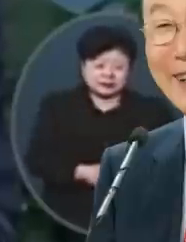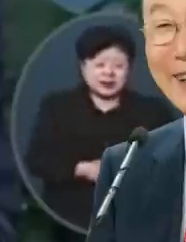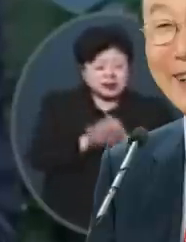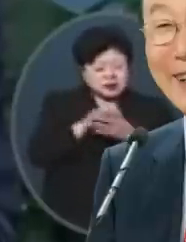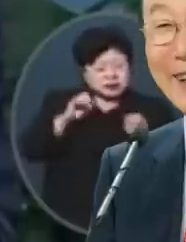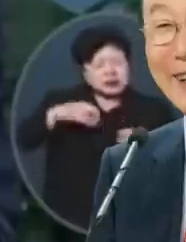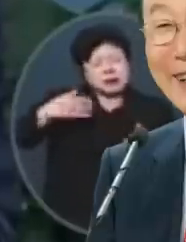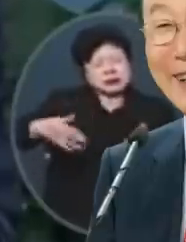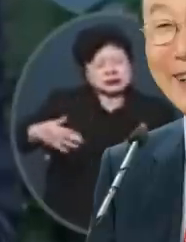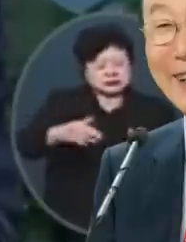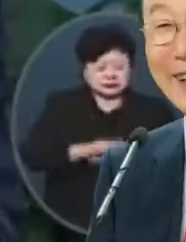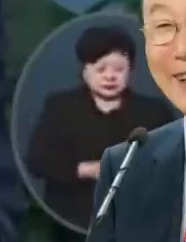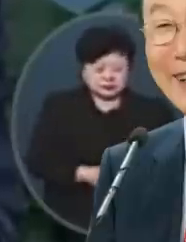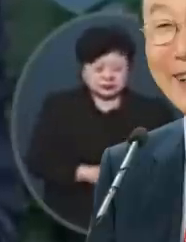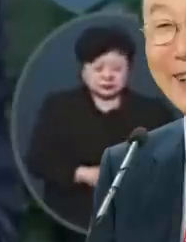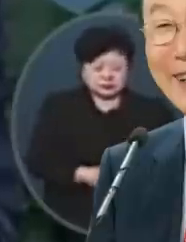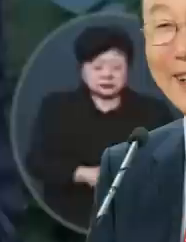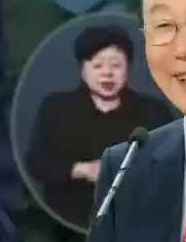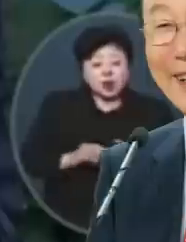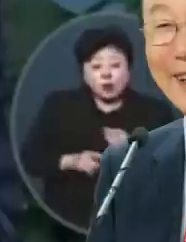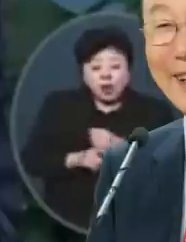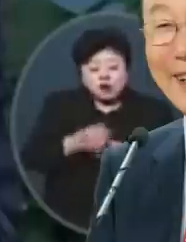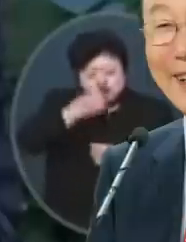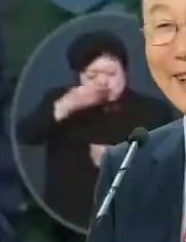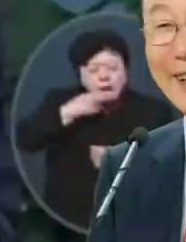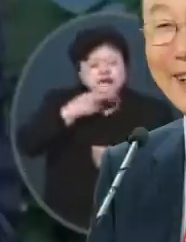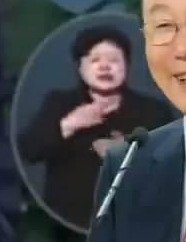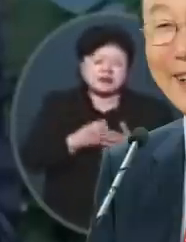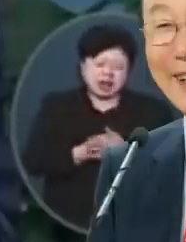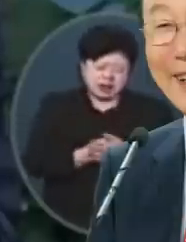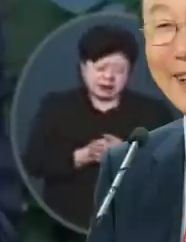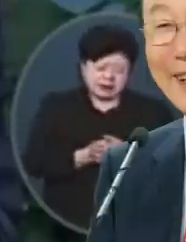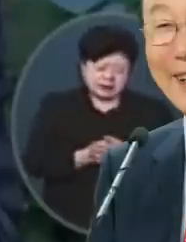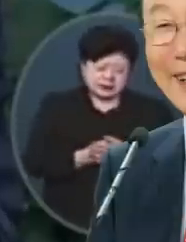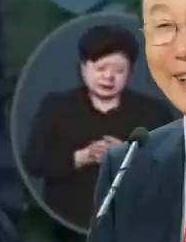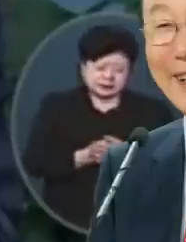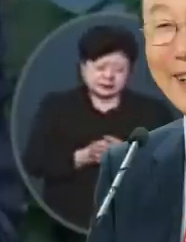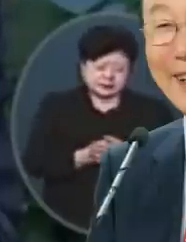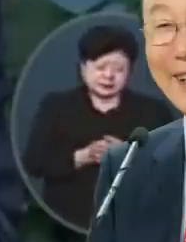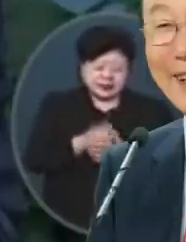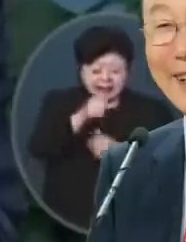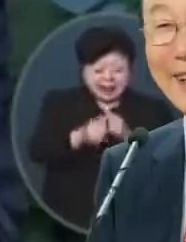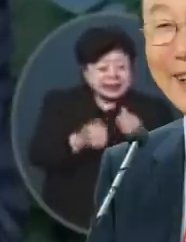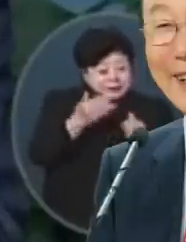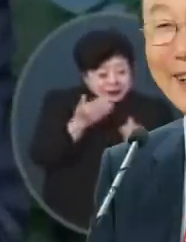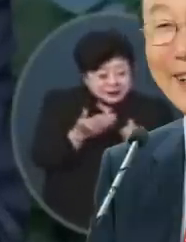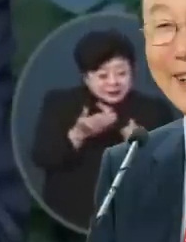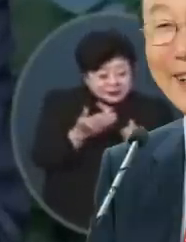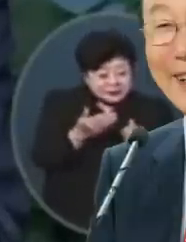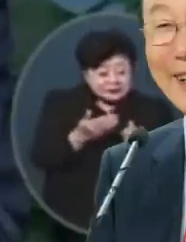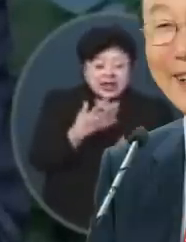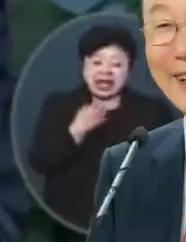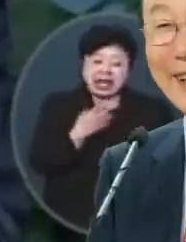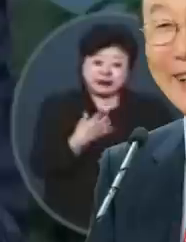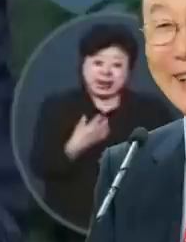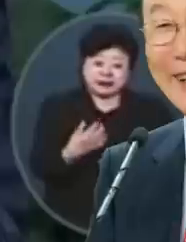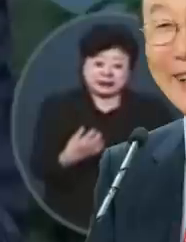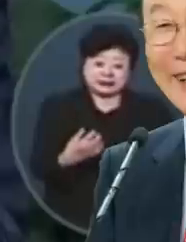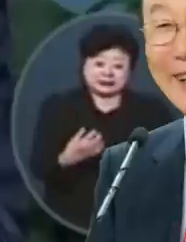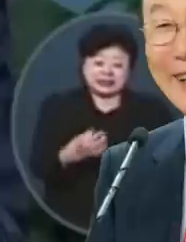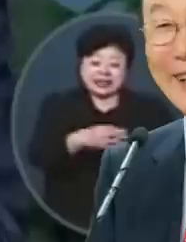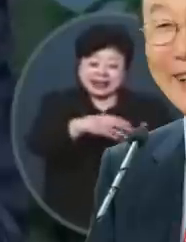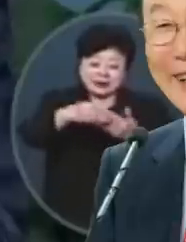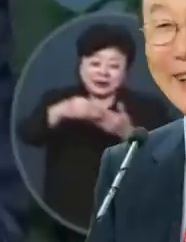기도가 응답받지 못했습니다. 왜냐하면 꿈이 없었기 때문인 것입니다. 하나님께서 아브라함을